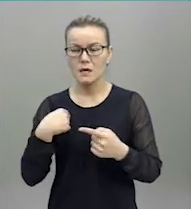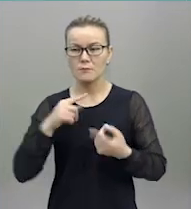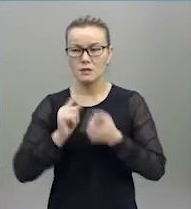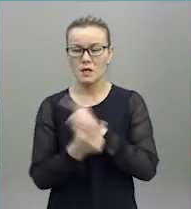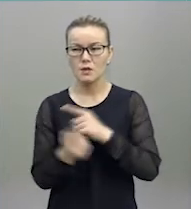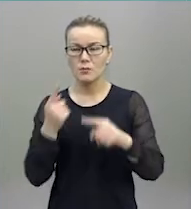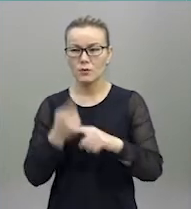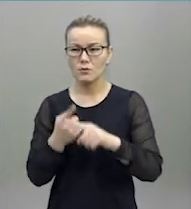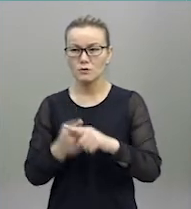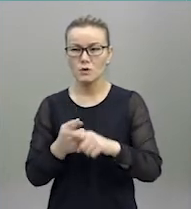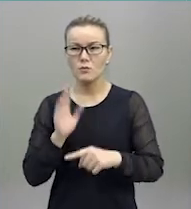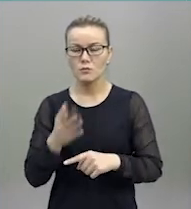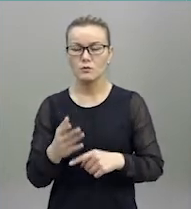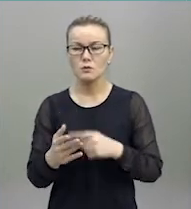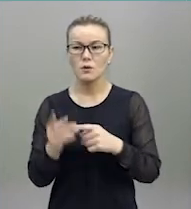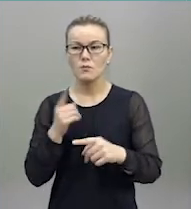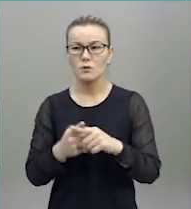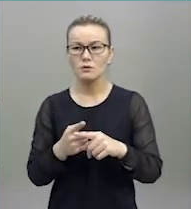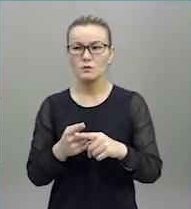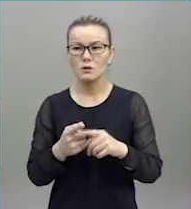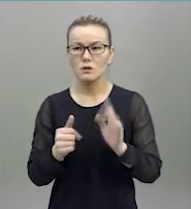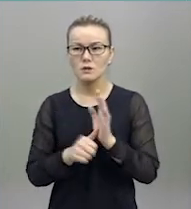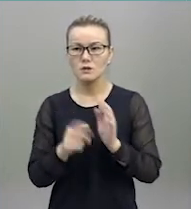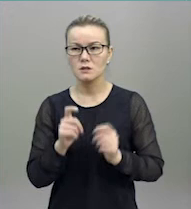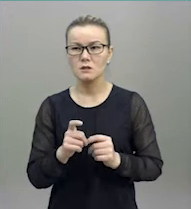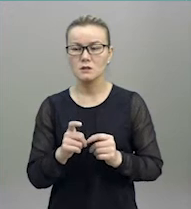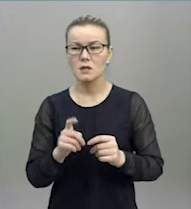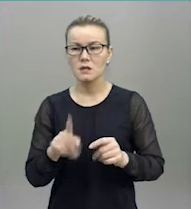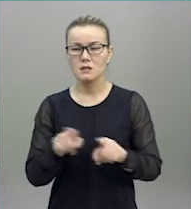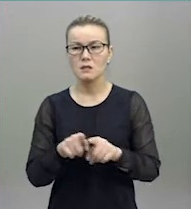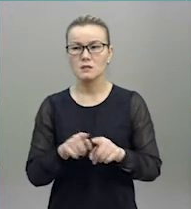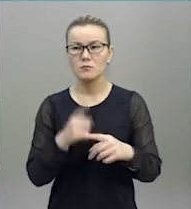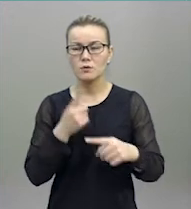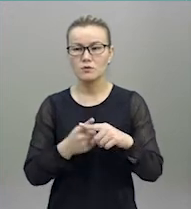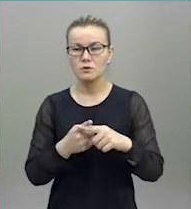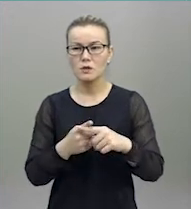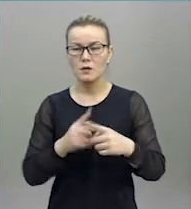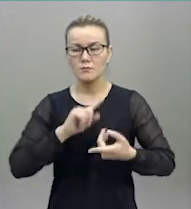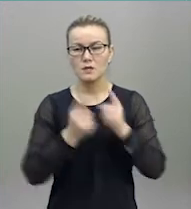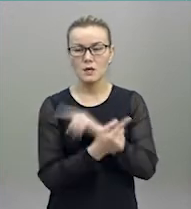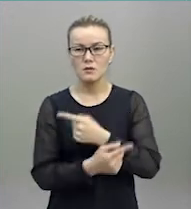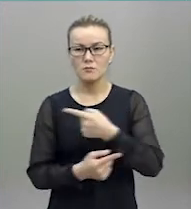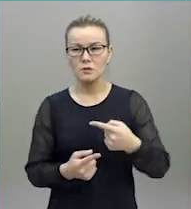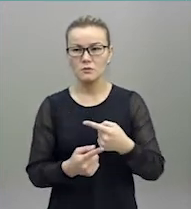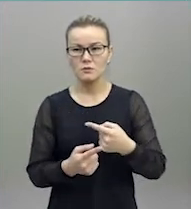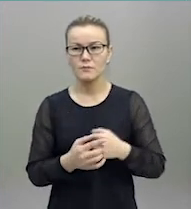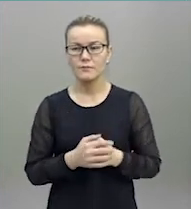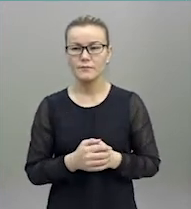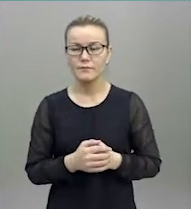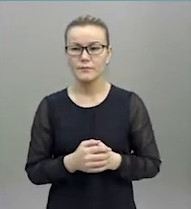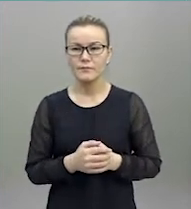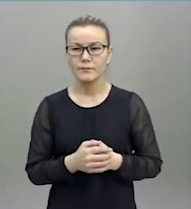пусть будет плюс 6x и соответственно плюс 8 я меняю на -2 значит